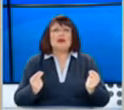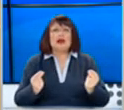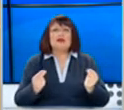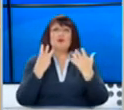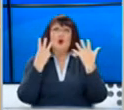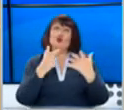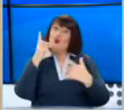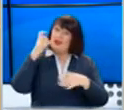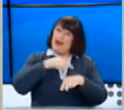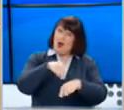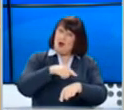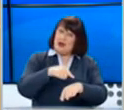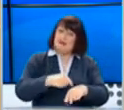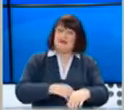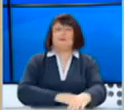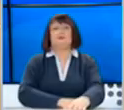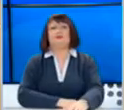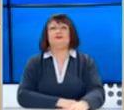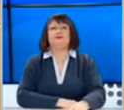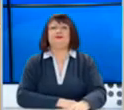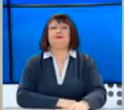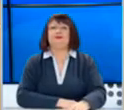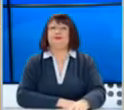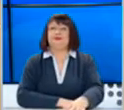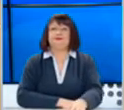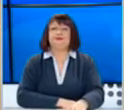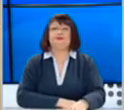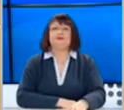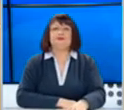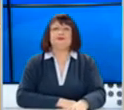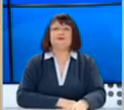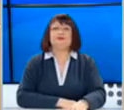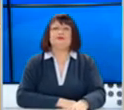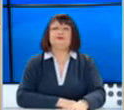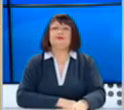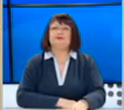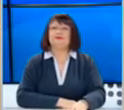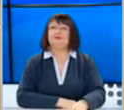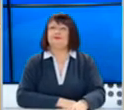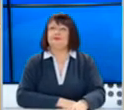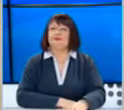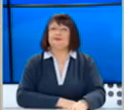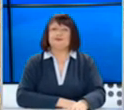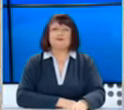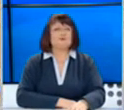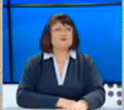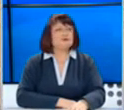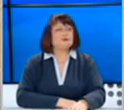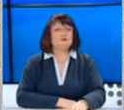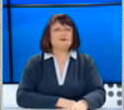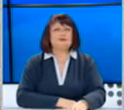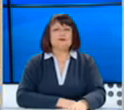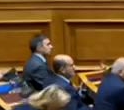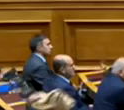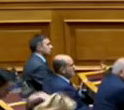8 με 10 ώρες. Έρχομαι τώρα στην δευτερολογία μου και επιτρέψτε μου να ξεκινήσω